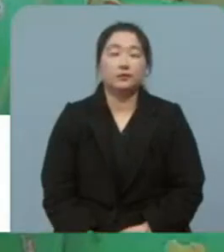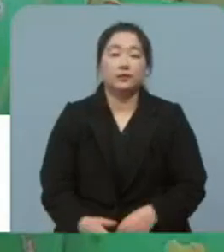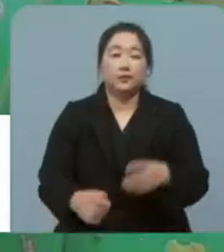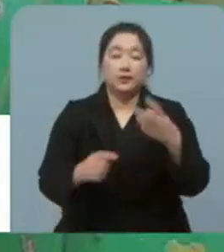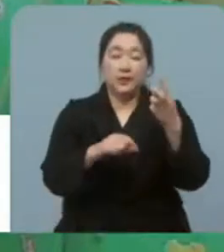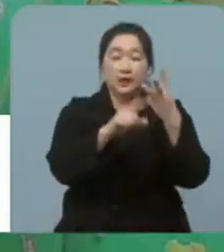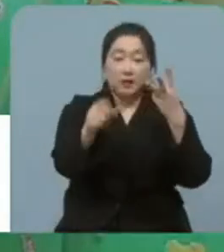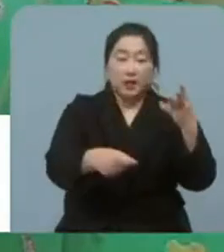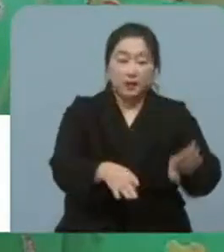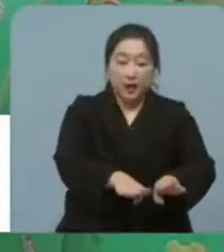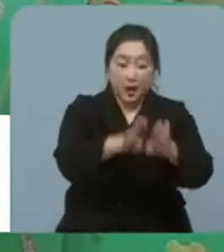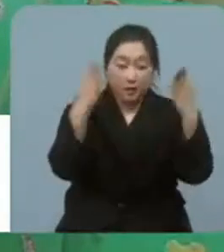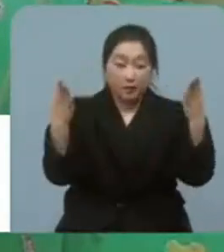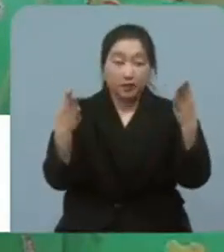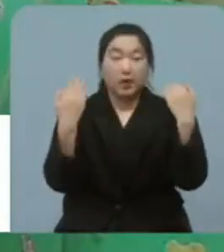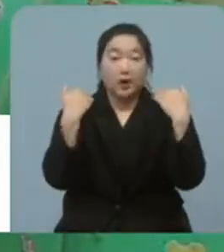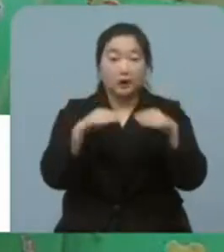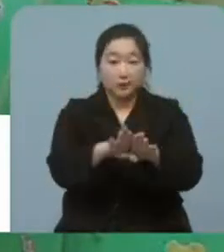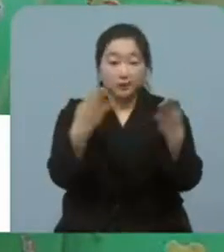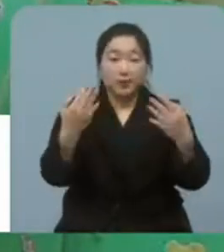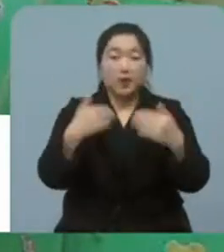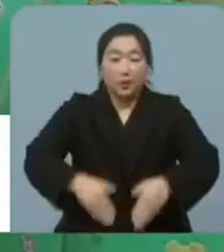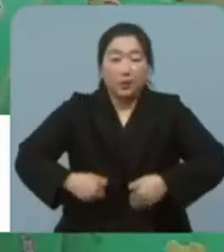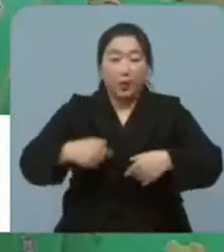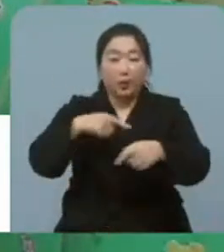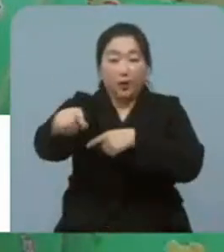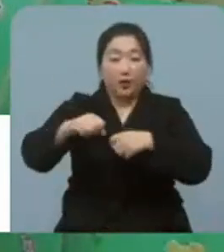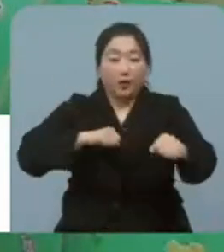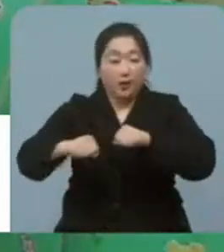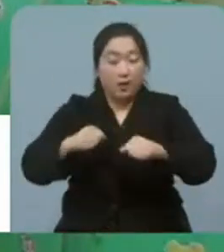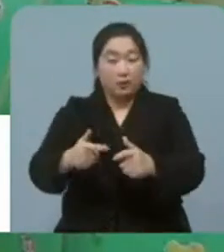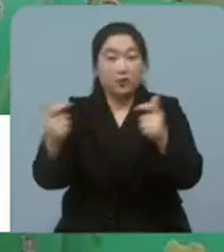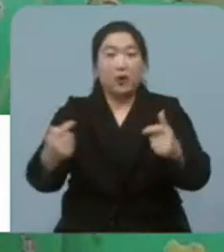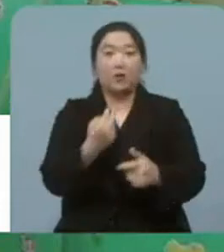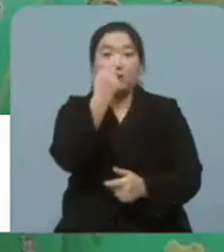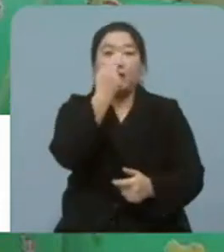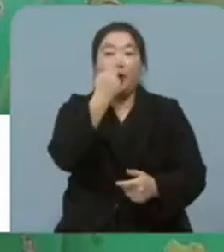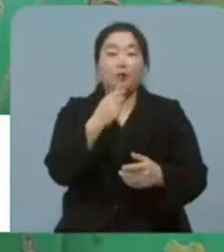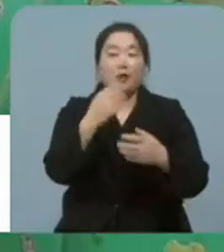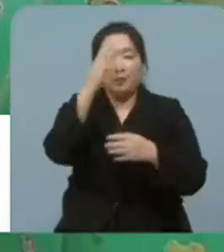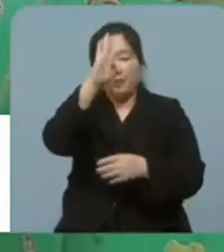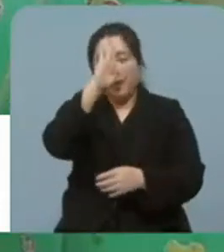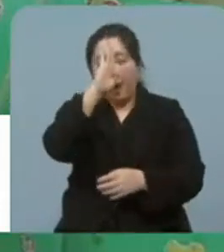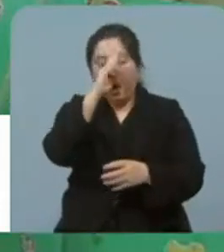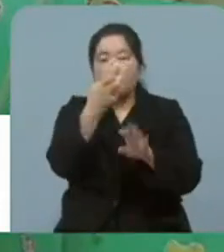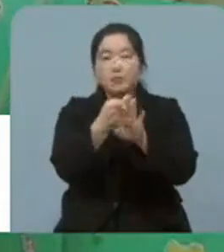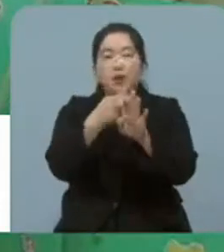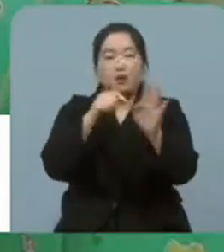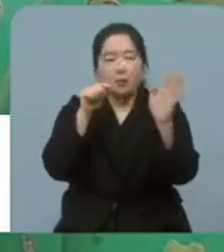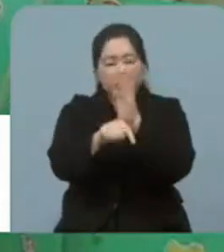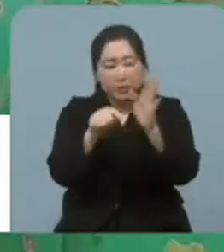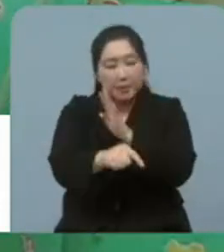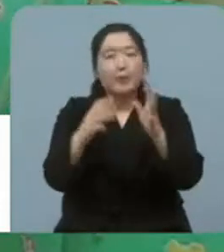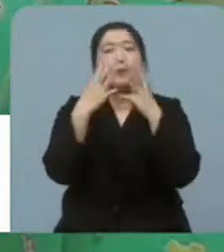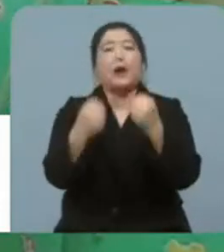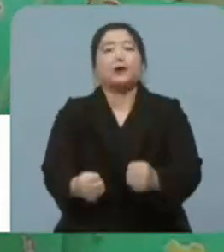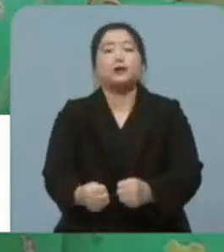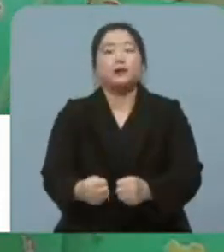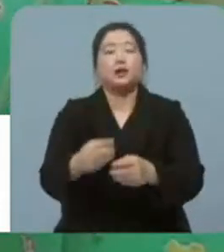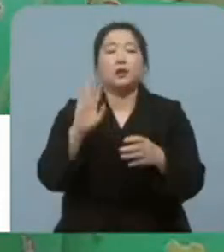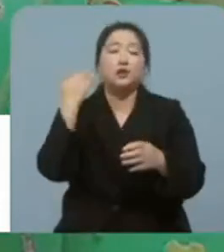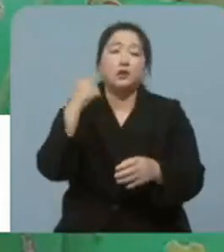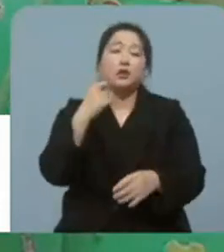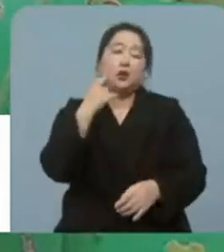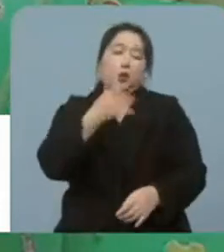지난달 각급 학교가 개학을 하고 봄철 야외 활동도 늘리면서 호흡기 질환으로 병원 찾는 분들이 많아지고 있습니다. 최근 독감